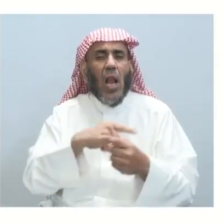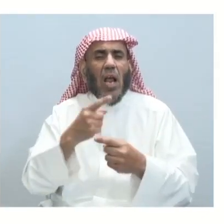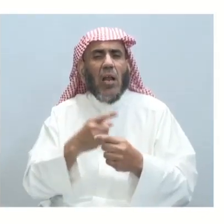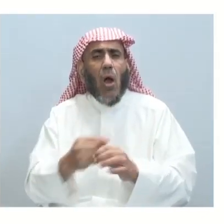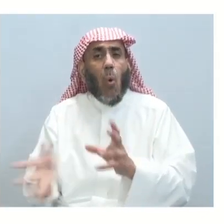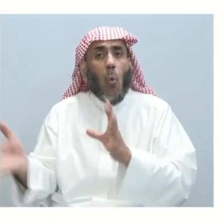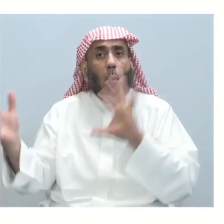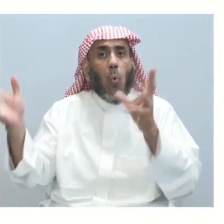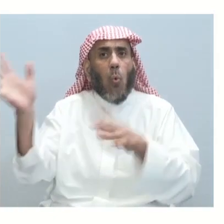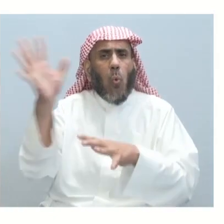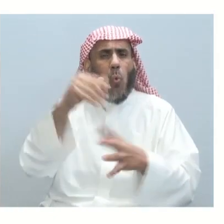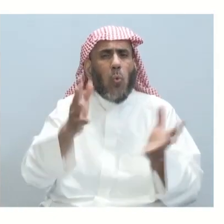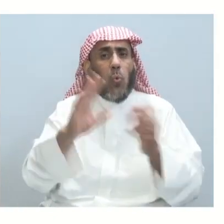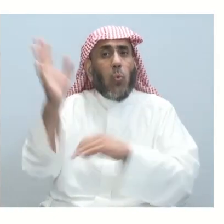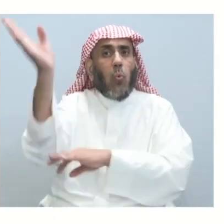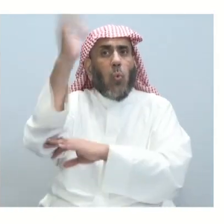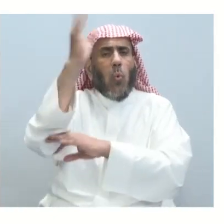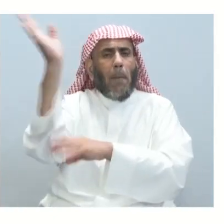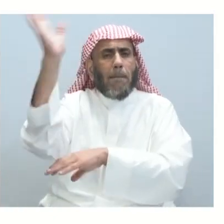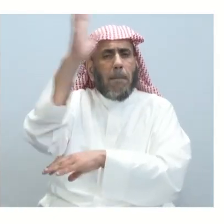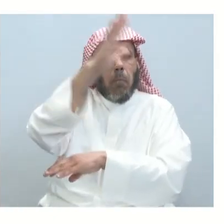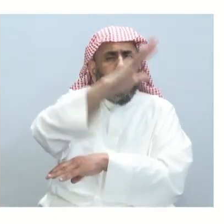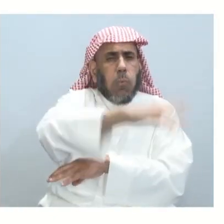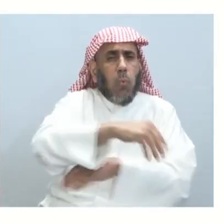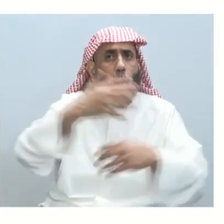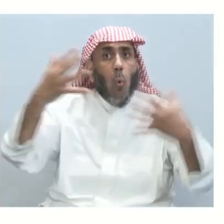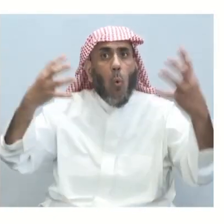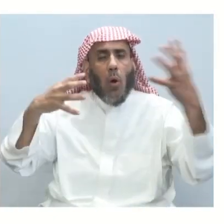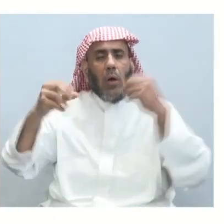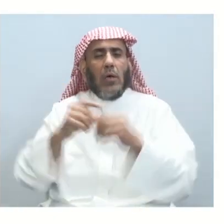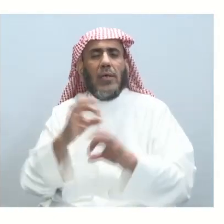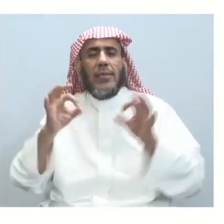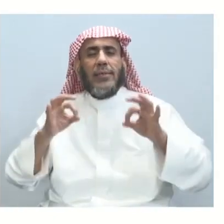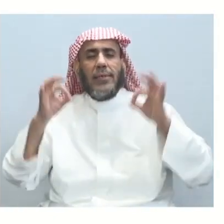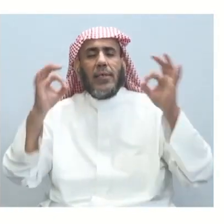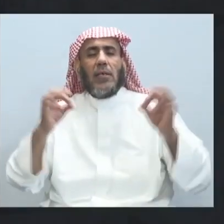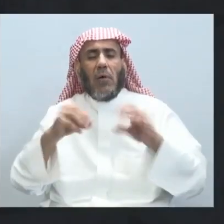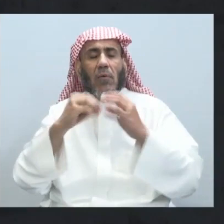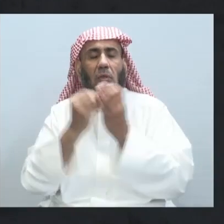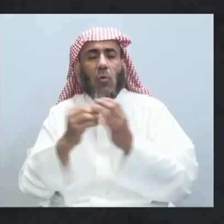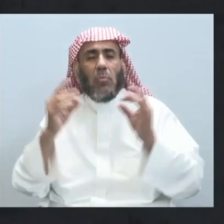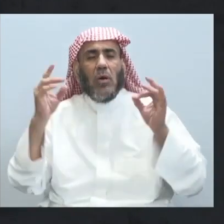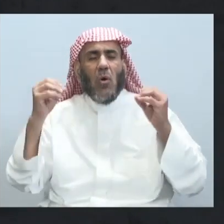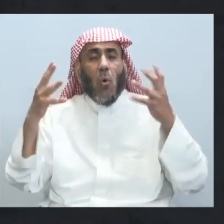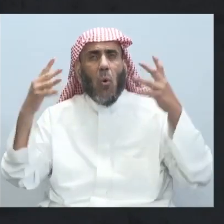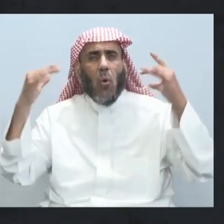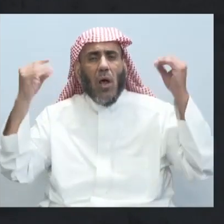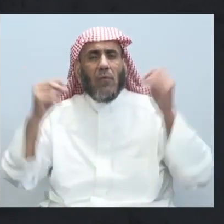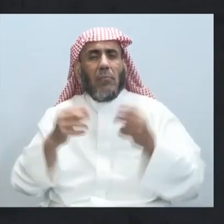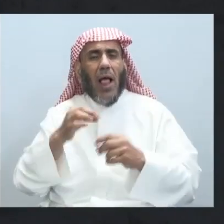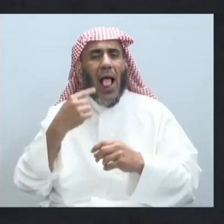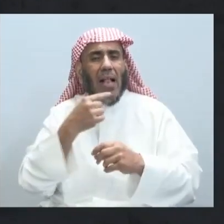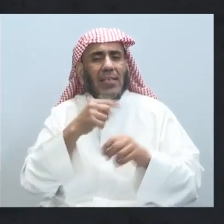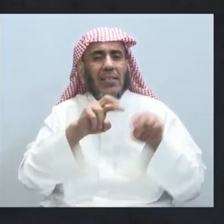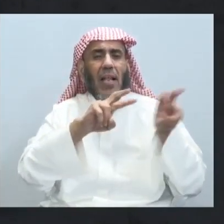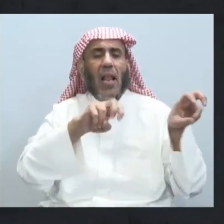تحطم طوال النخل وعظيم الشجر حكمه لكن بثوب خرافه على السنه الحيوانات